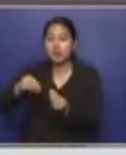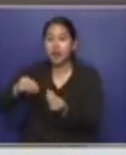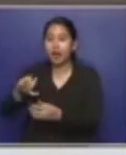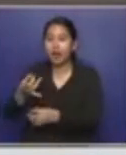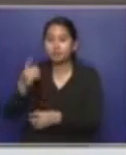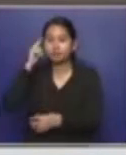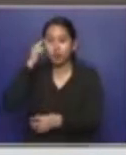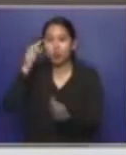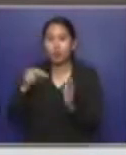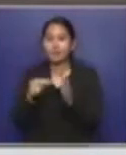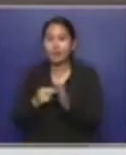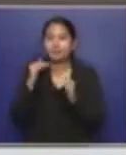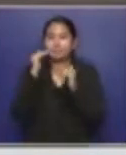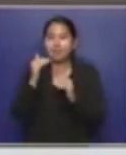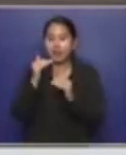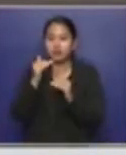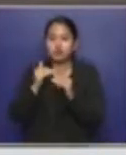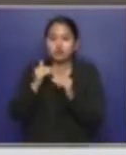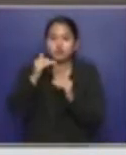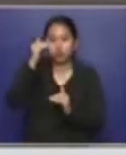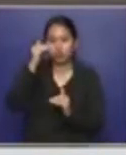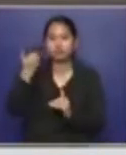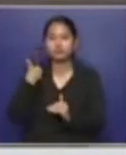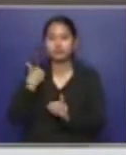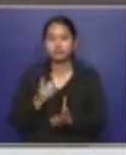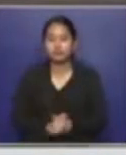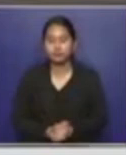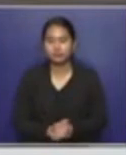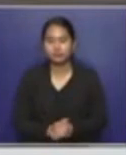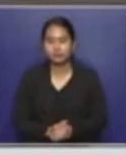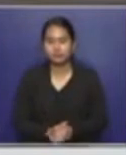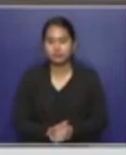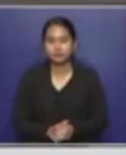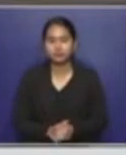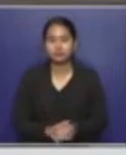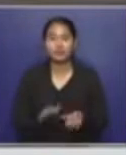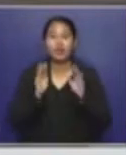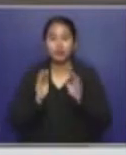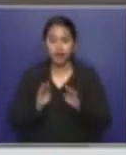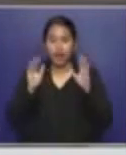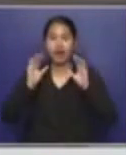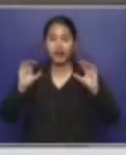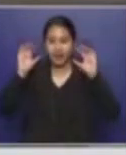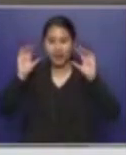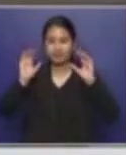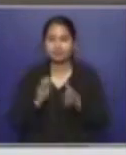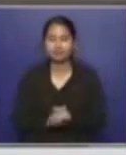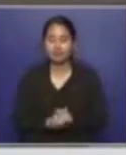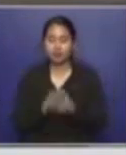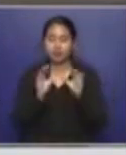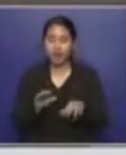เป็นการตั้งเอาไว้สูงมากๆก็ฝากรัฐบาลสำนักงบประ